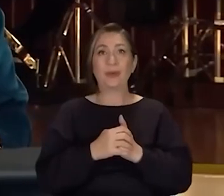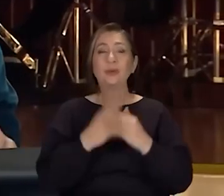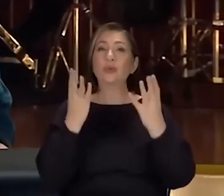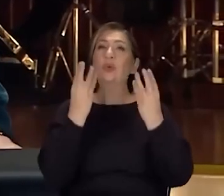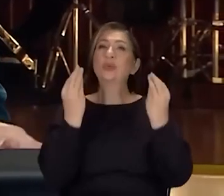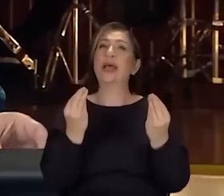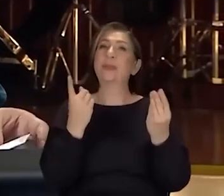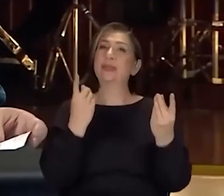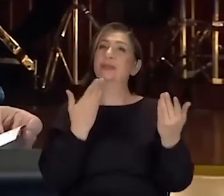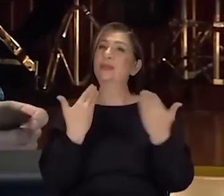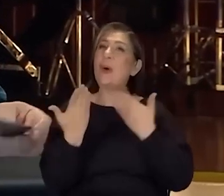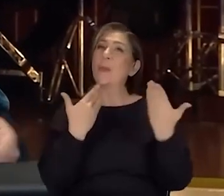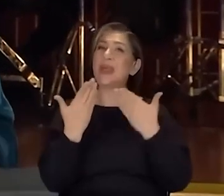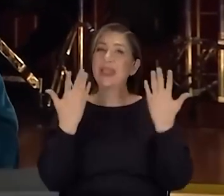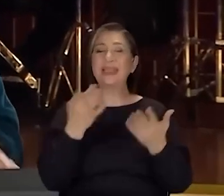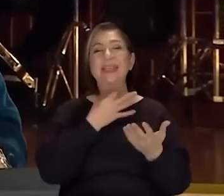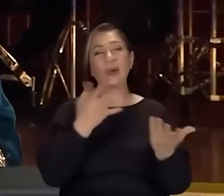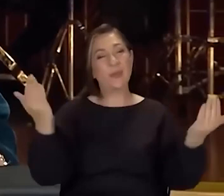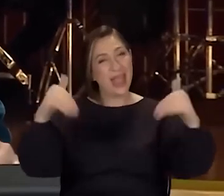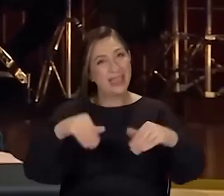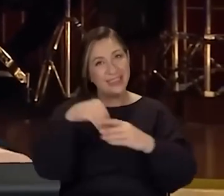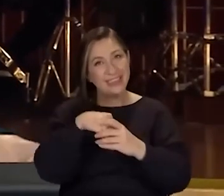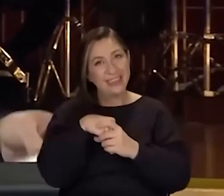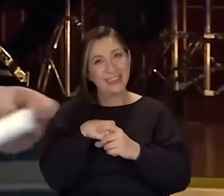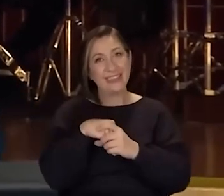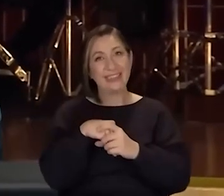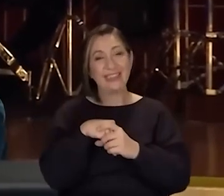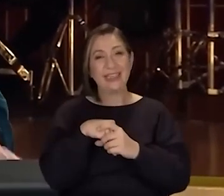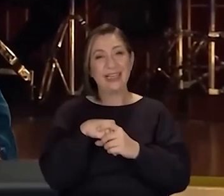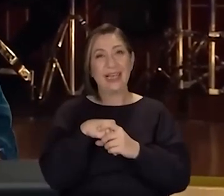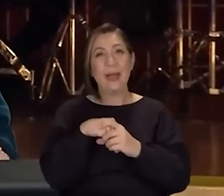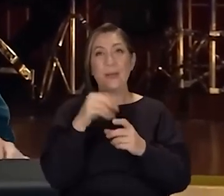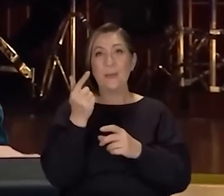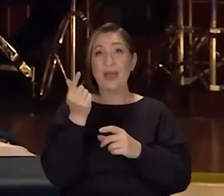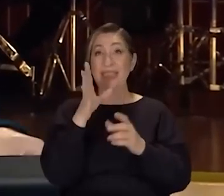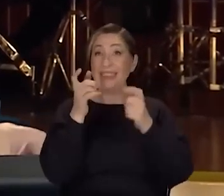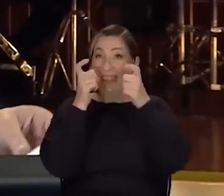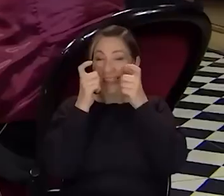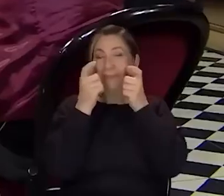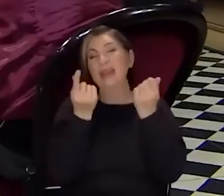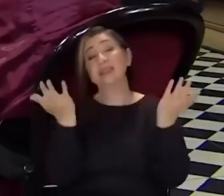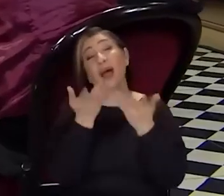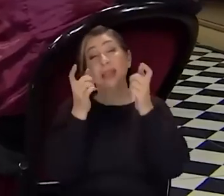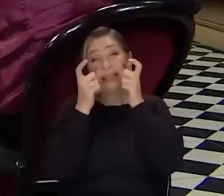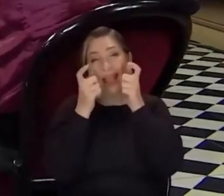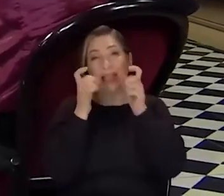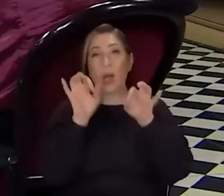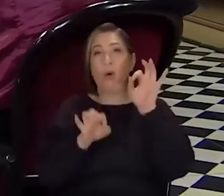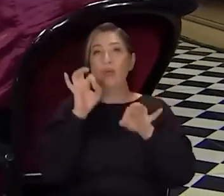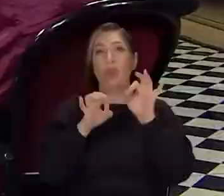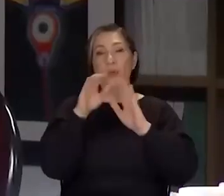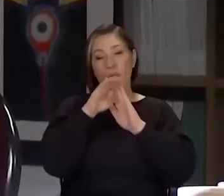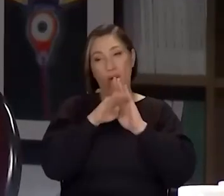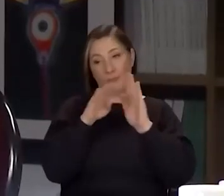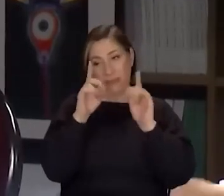Çok güzel bir söyleşiydi. Teşekkür ederiz. Biz teşekkür ederiz. Tabii ki biraz daha dikkatli, kontrollü